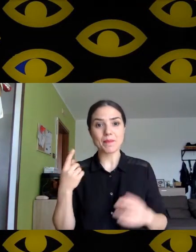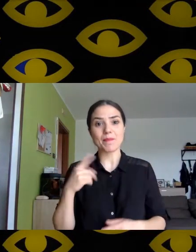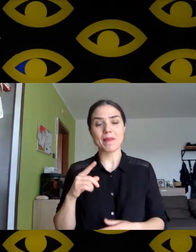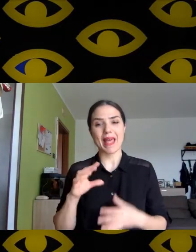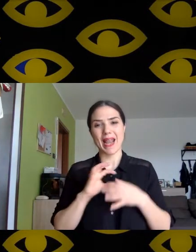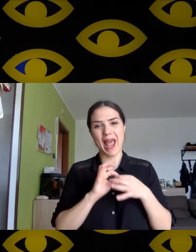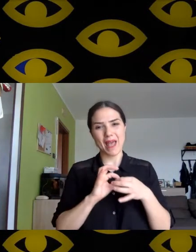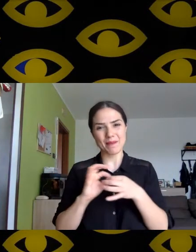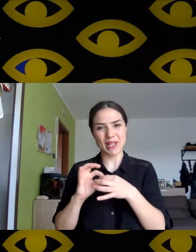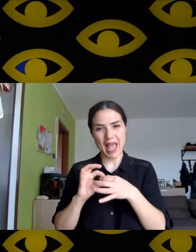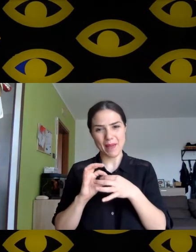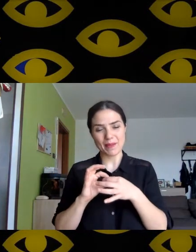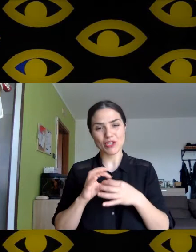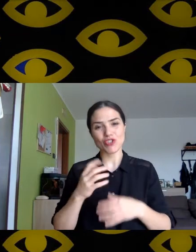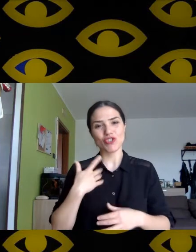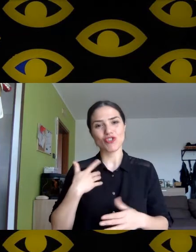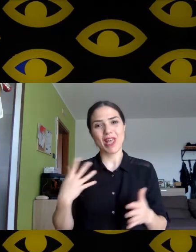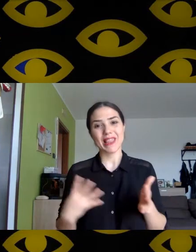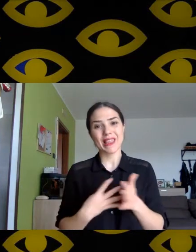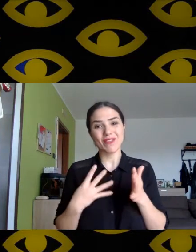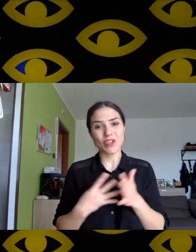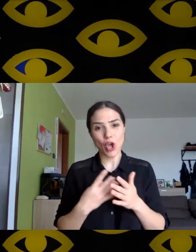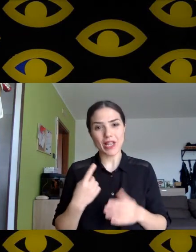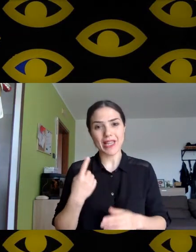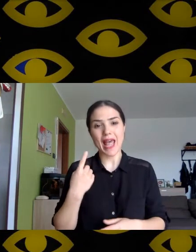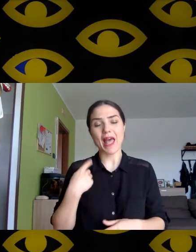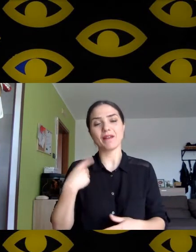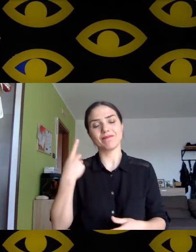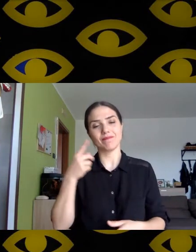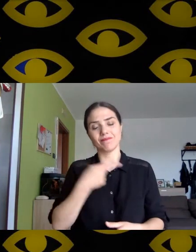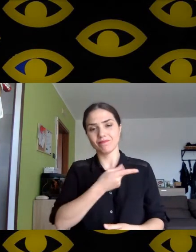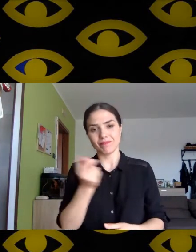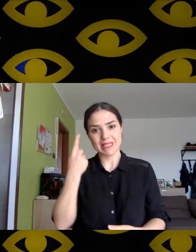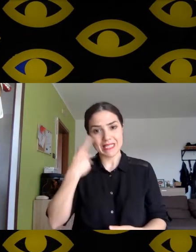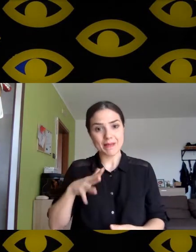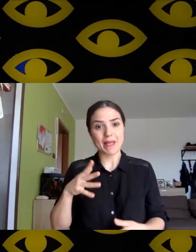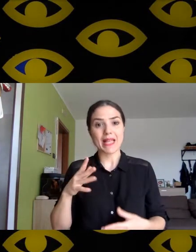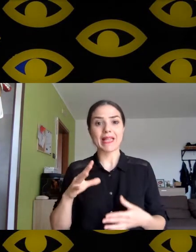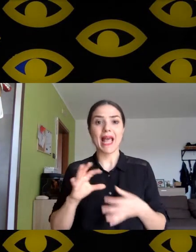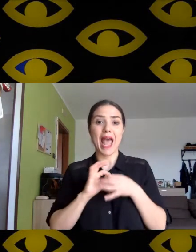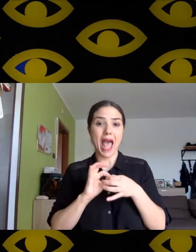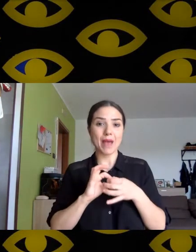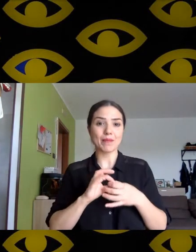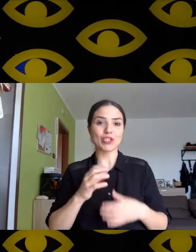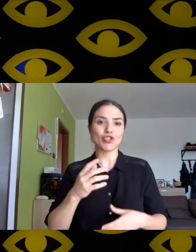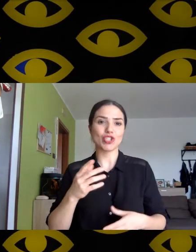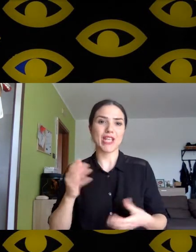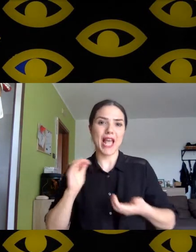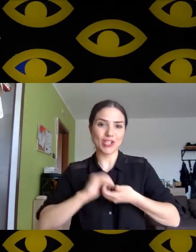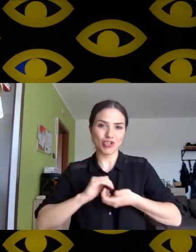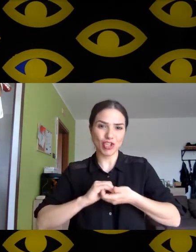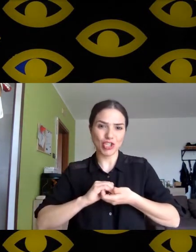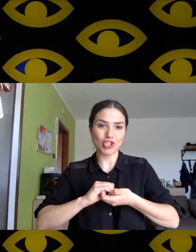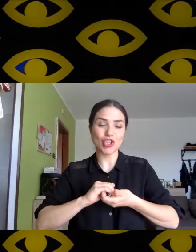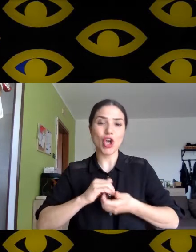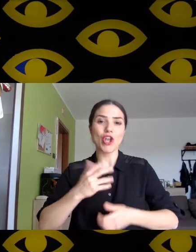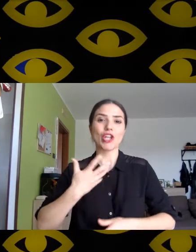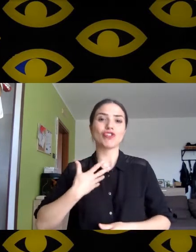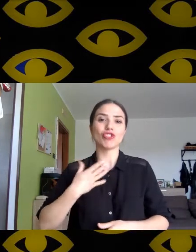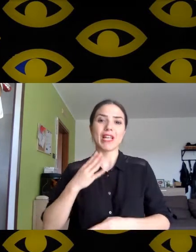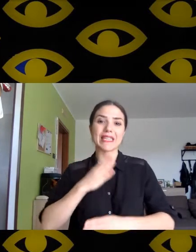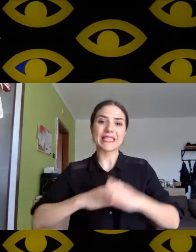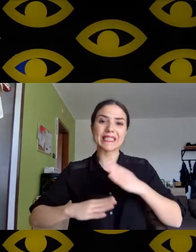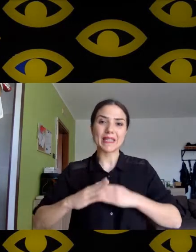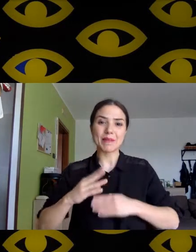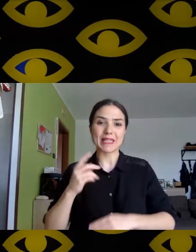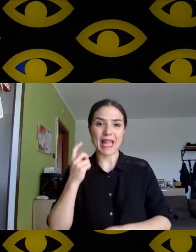occupa sia di persone con disabilità visive che disabilità uditive, e quindi in questo momento mi andrò a prendere il link dalla